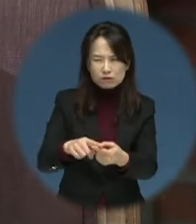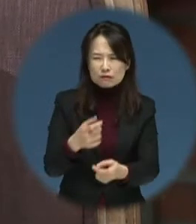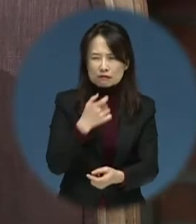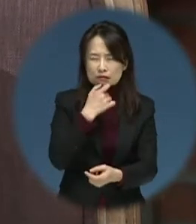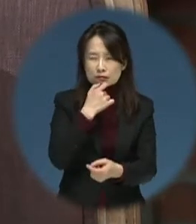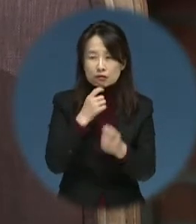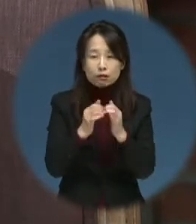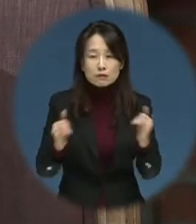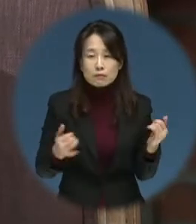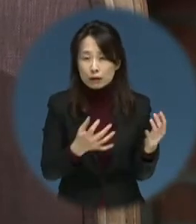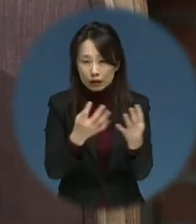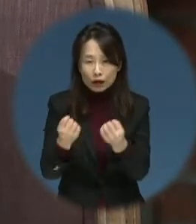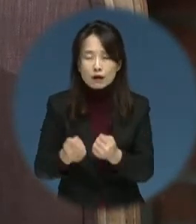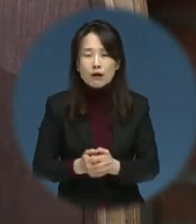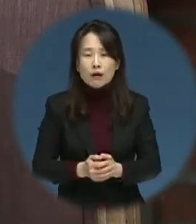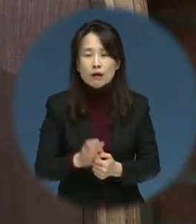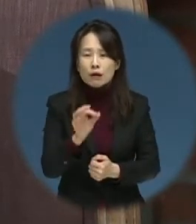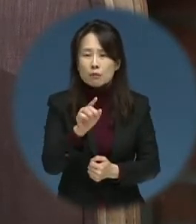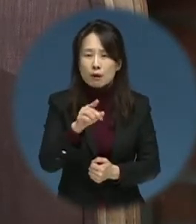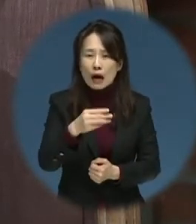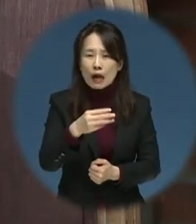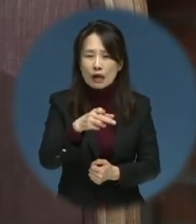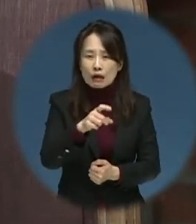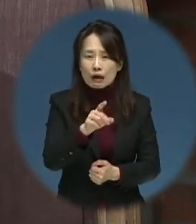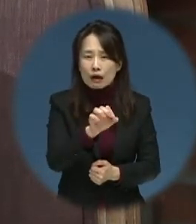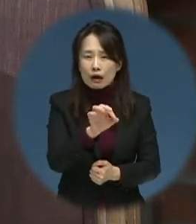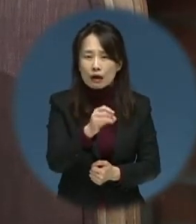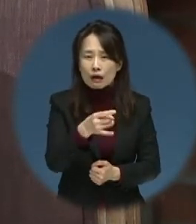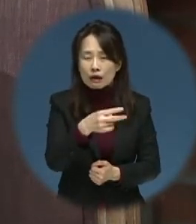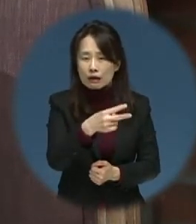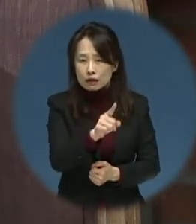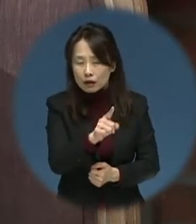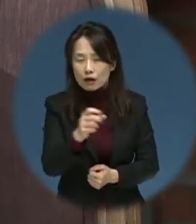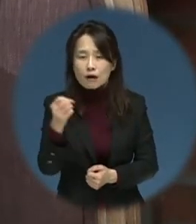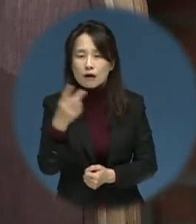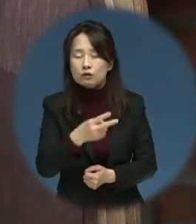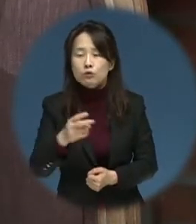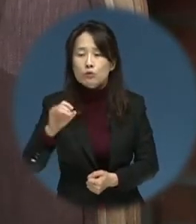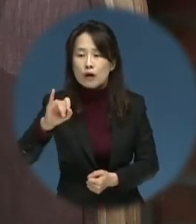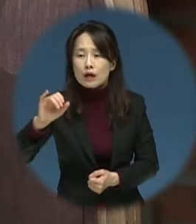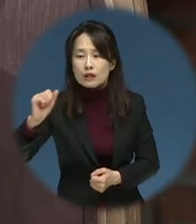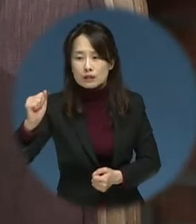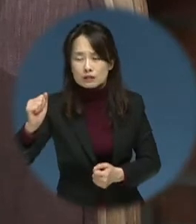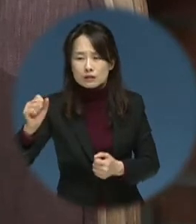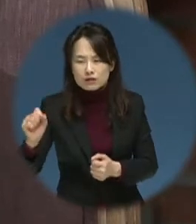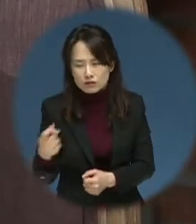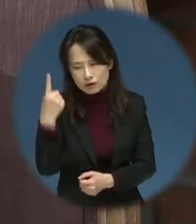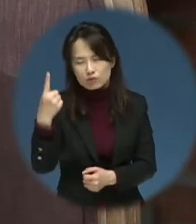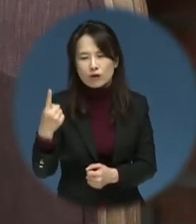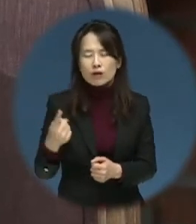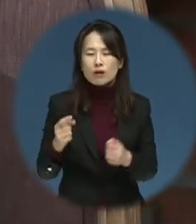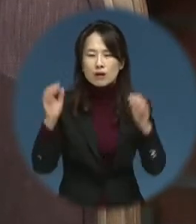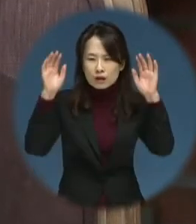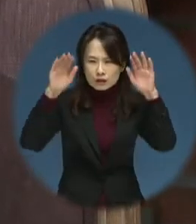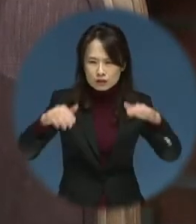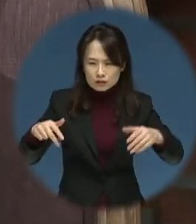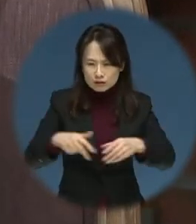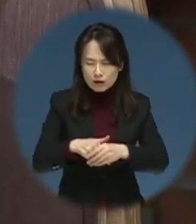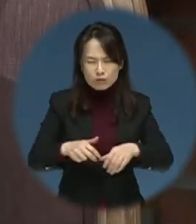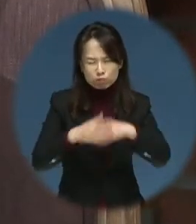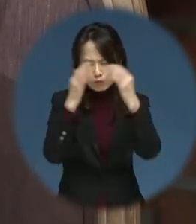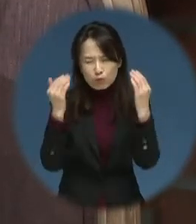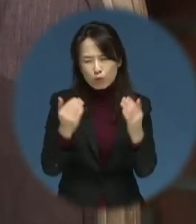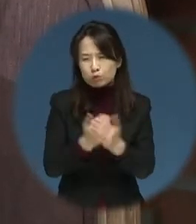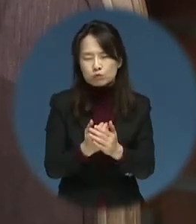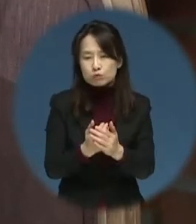같은 테러 조직들이 이걸 더 확산시켜서 1차적 피해자는 이슬람 순수한 주류 이슬람 공동체다. 그렇죠. 뭐